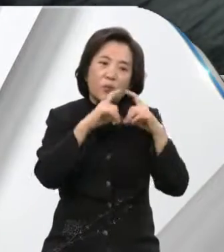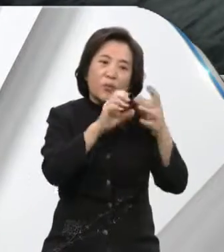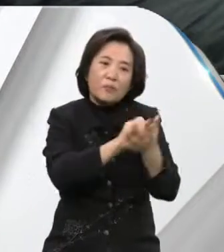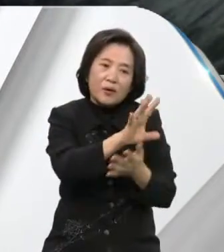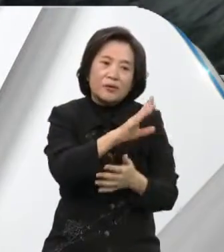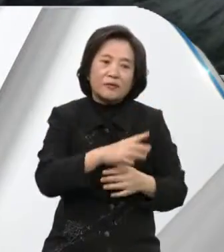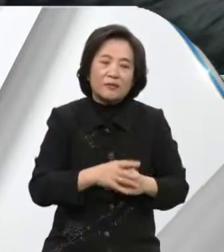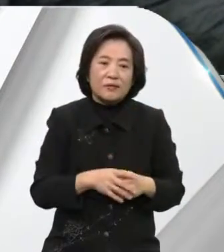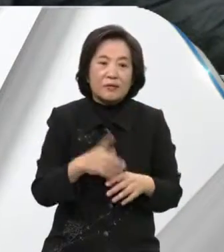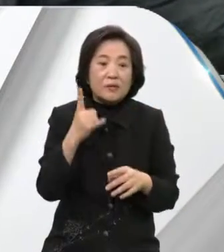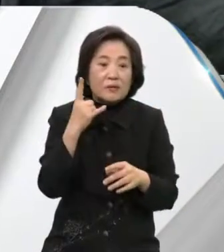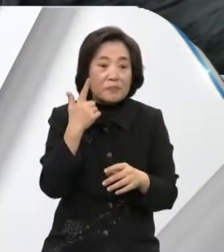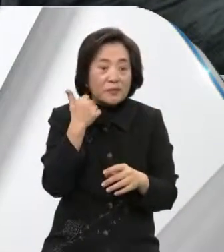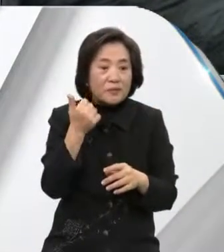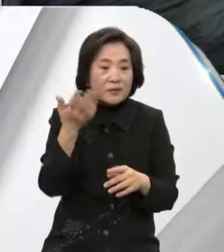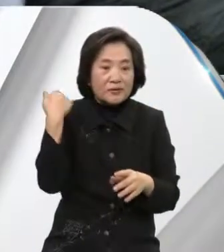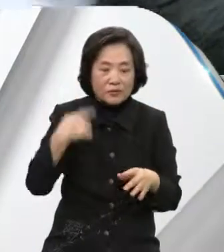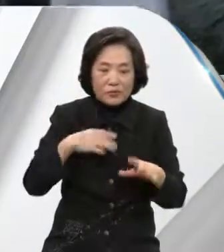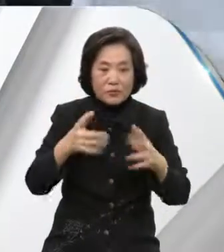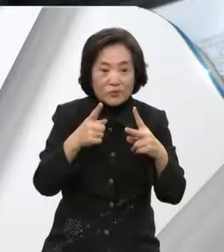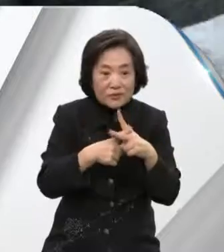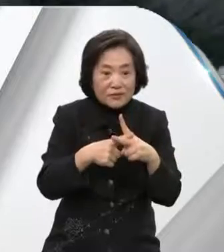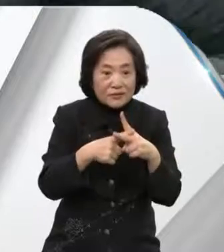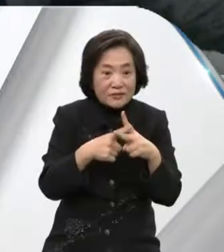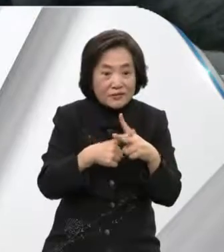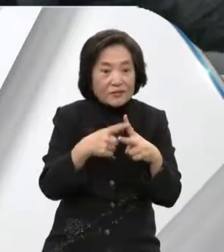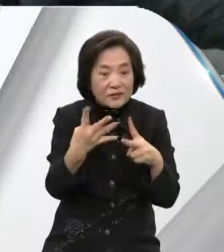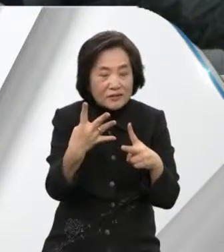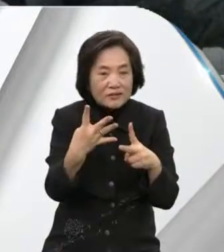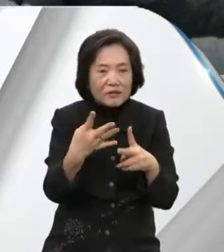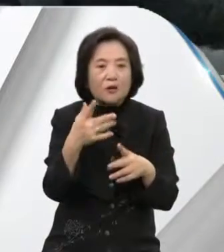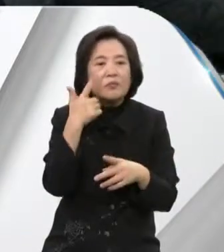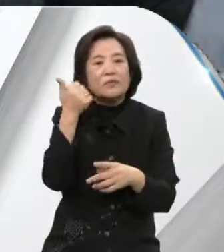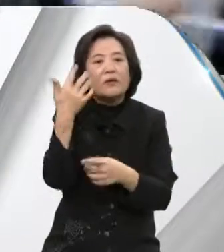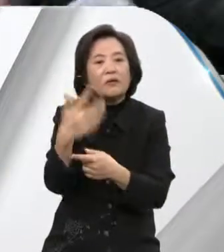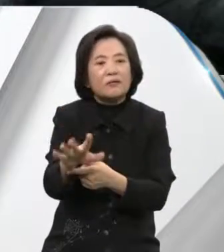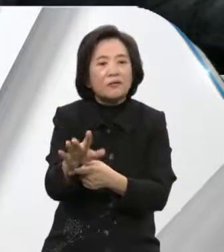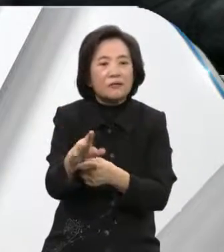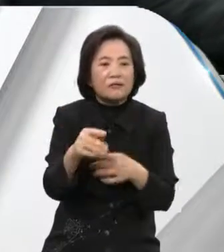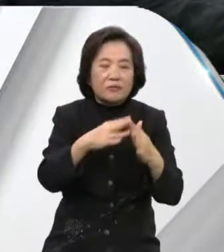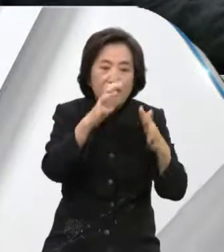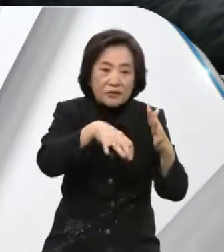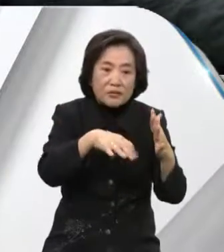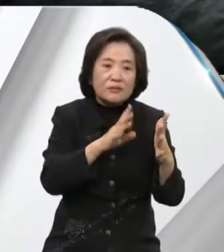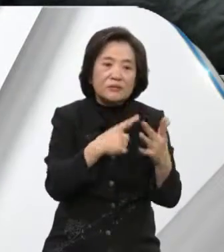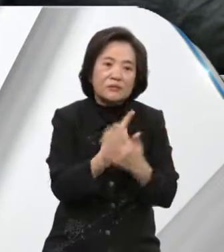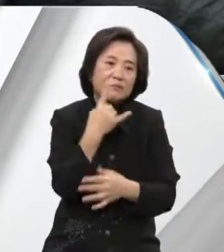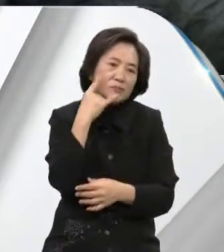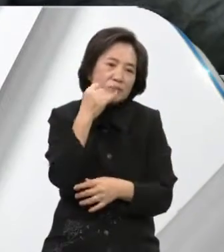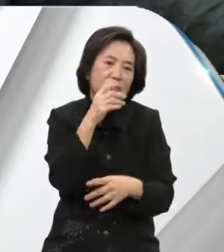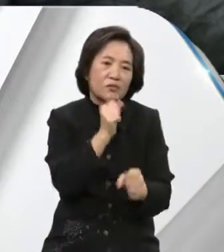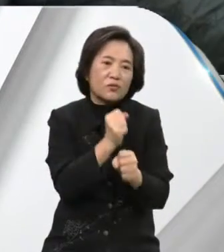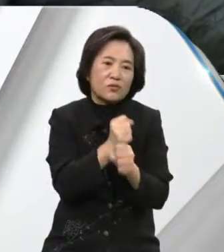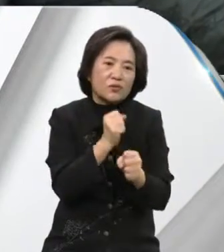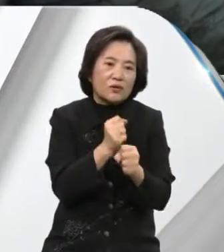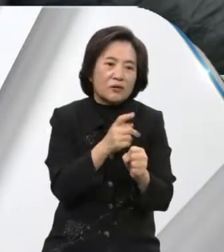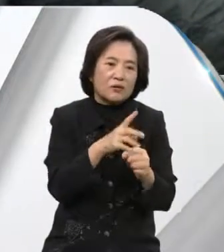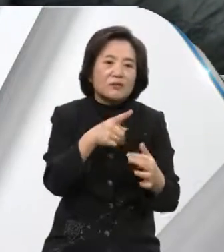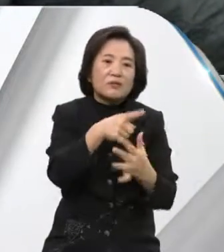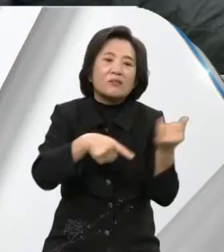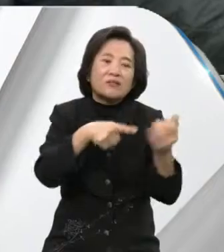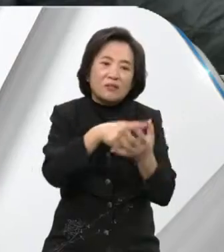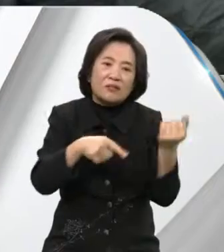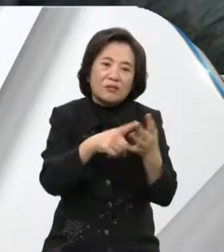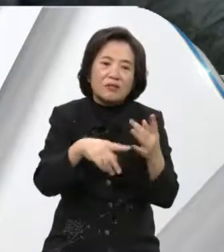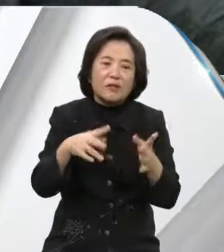为爸爸很早在我国小四年级的时候就过世了，然后家里就是靠着妈妈做家庭